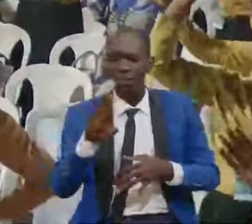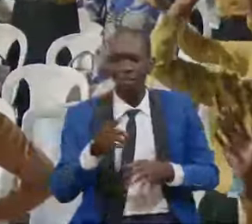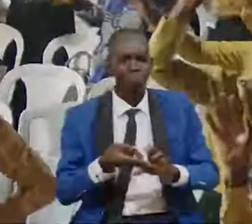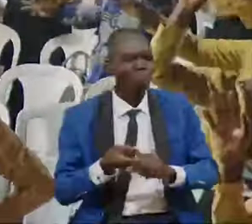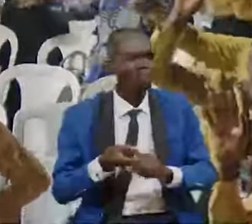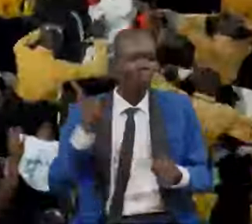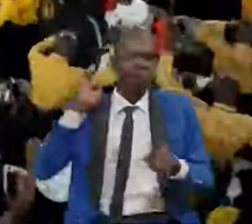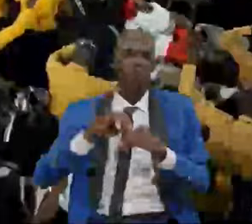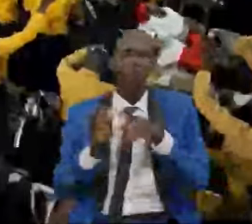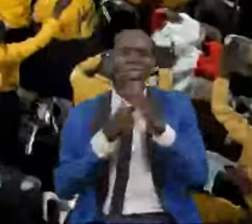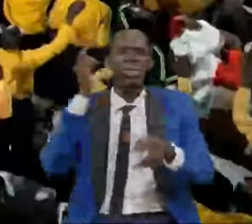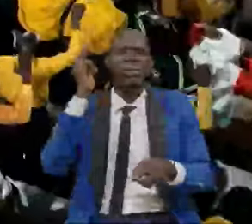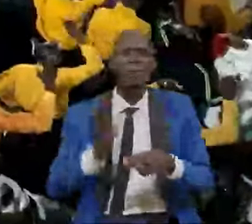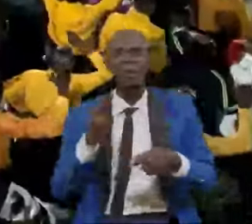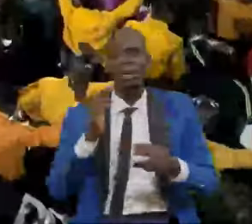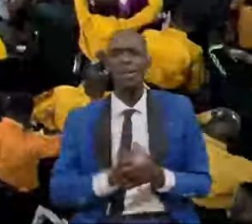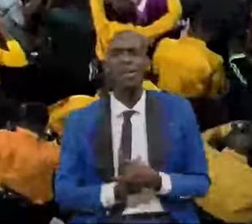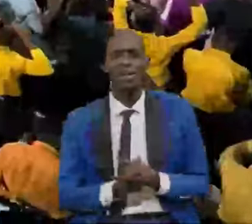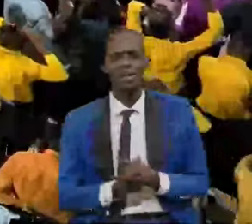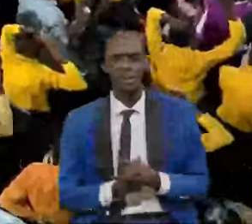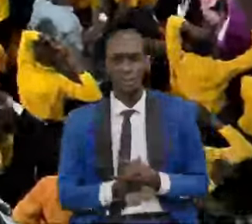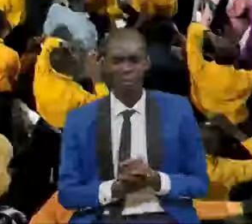au nom de Jésus.